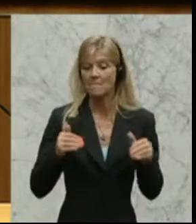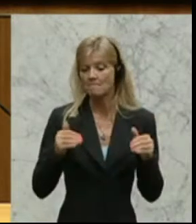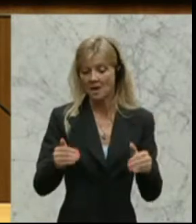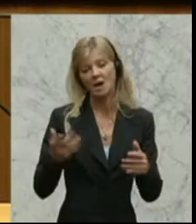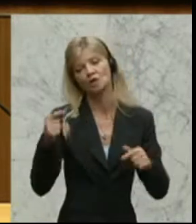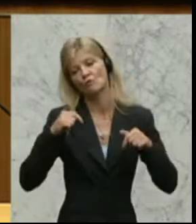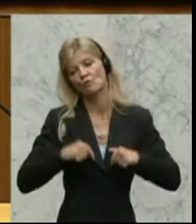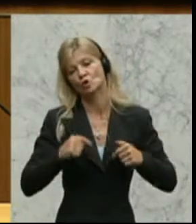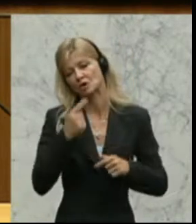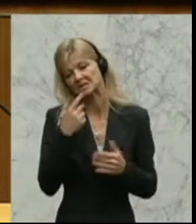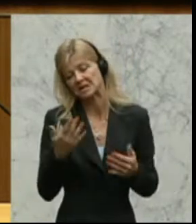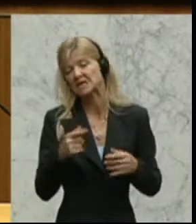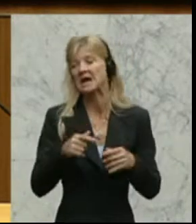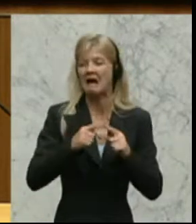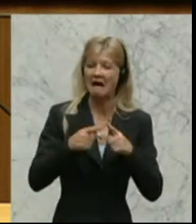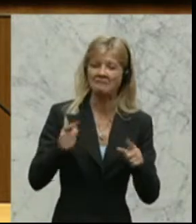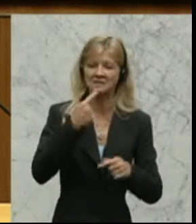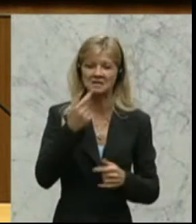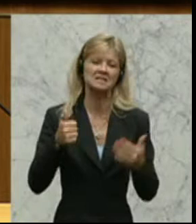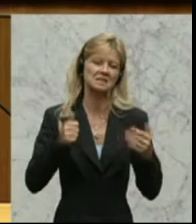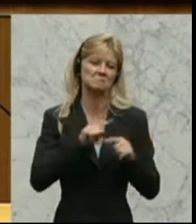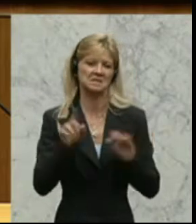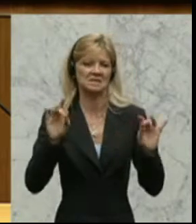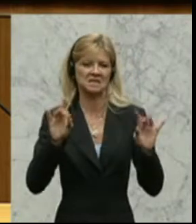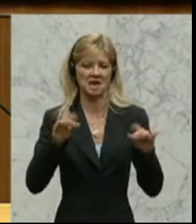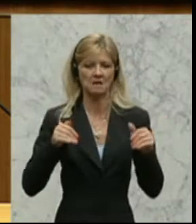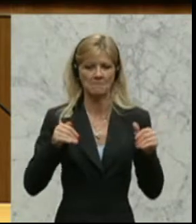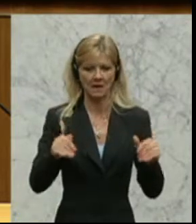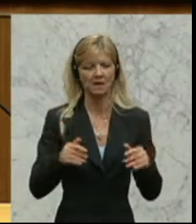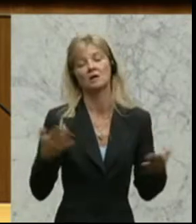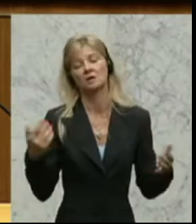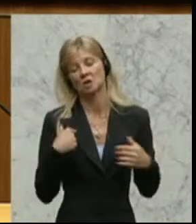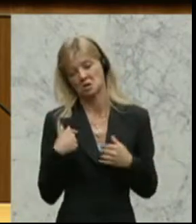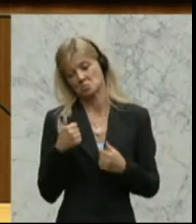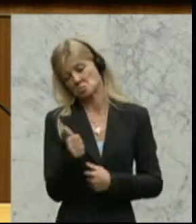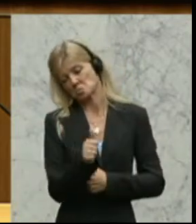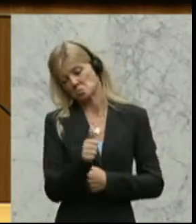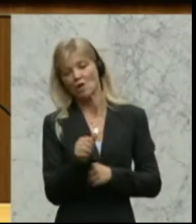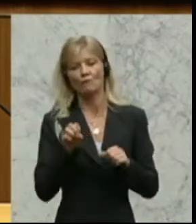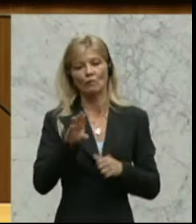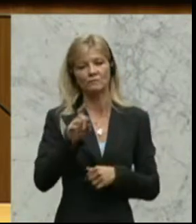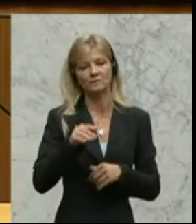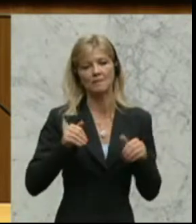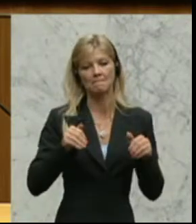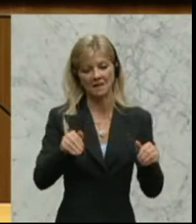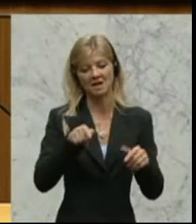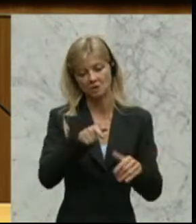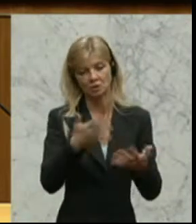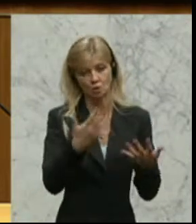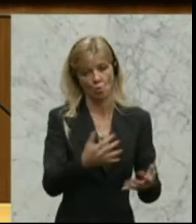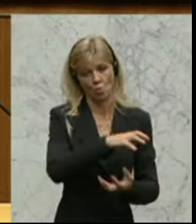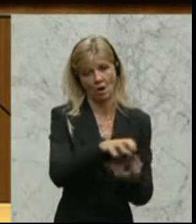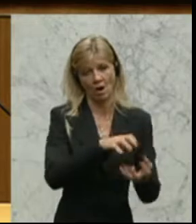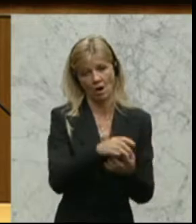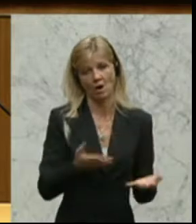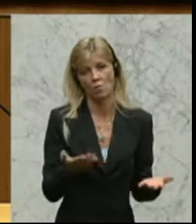sagen, es werden eher 6 bis 10 Milliarden sein. Also geschätzte 15 Milliarden wird uns dieses Desaster kosten. Herr Finanzminister, also